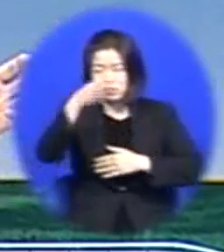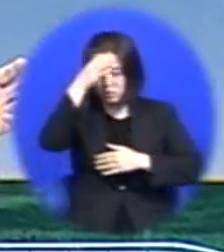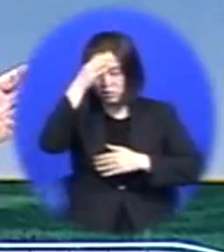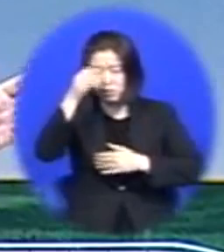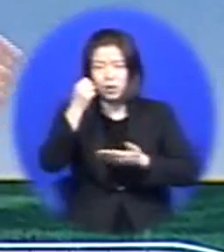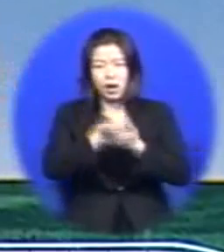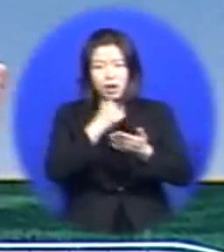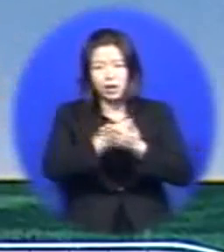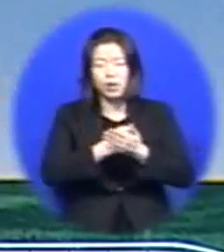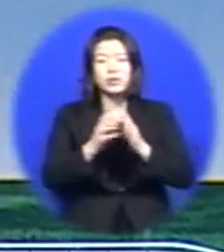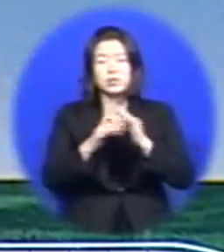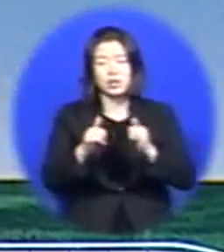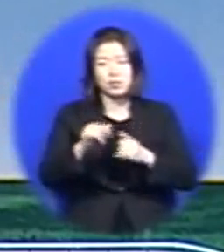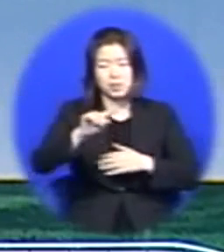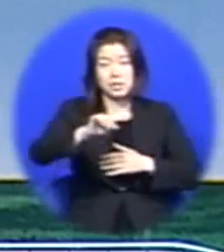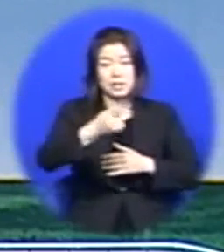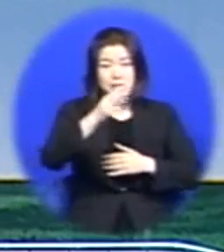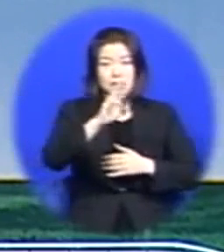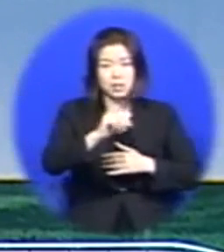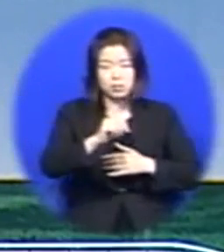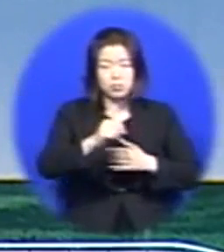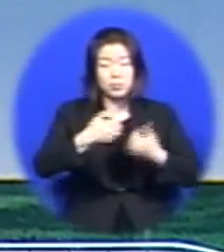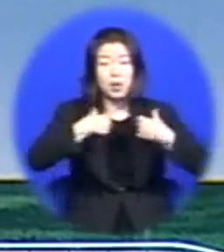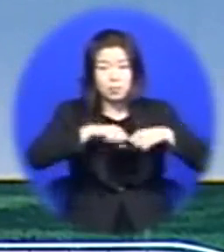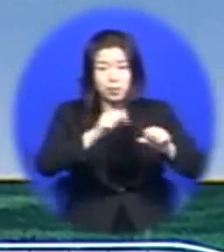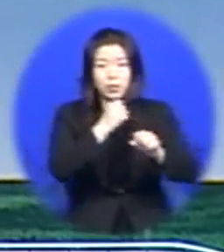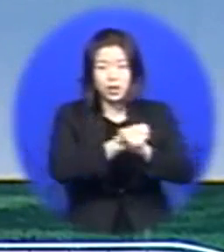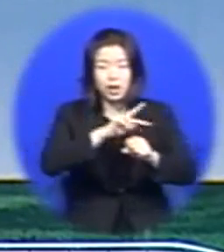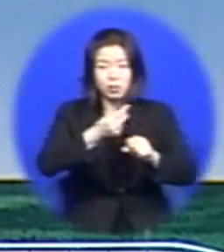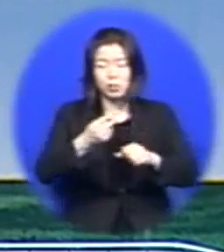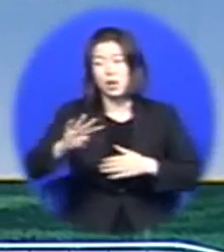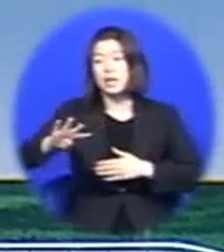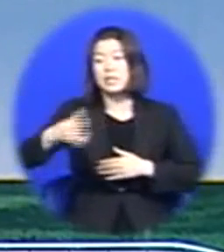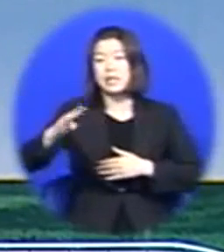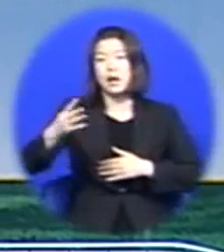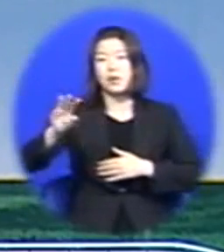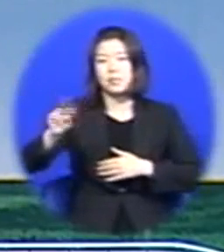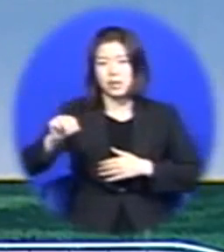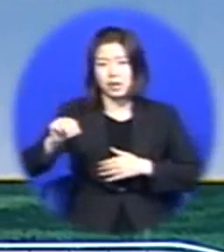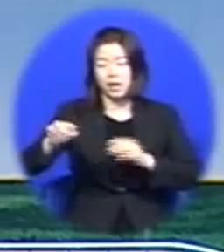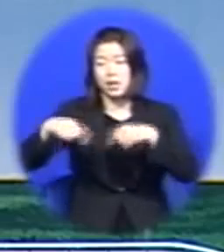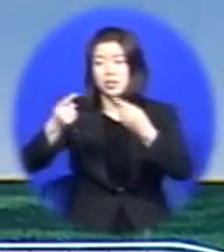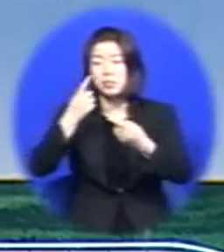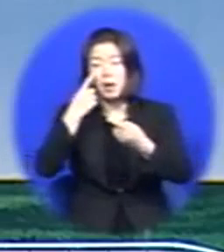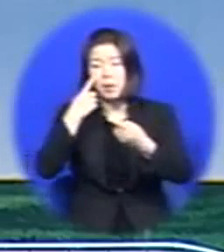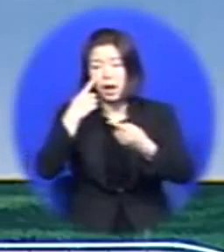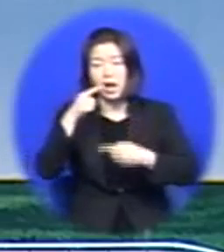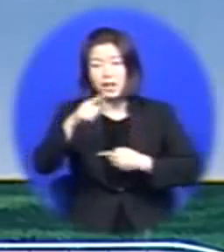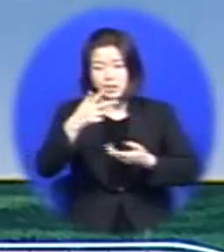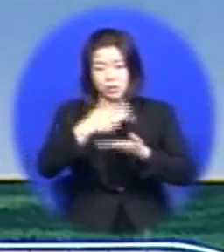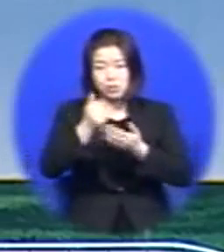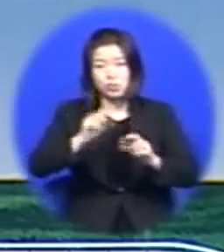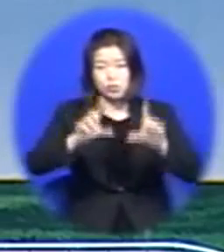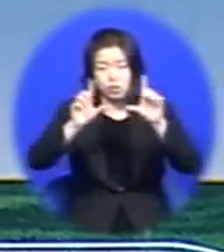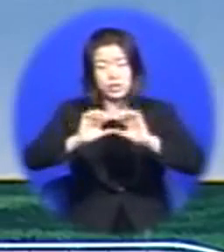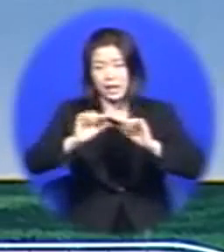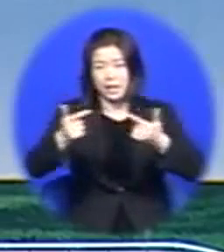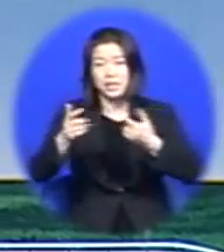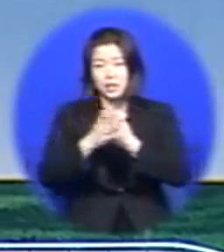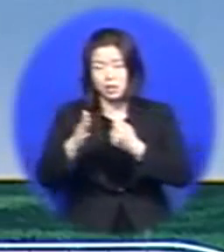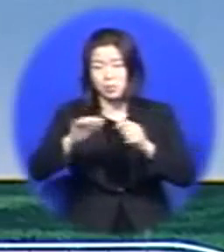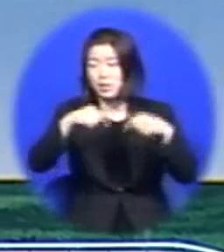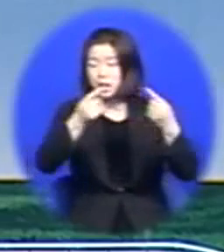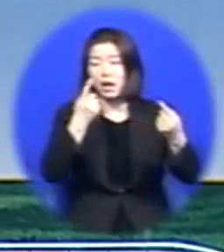생각하는 사람이 그럼 100m는 출전을 안 한다 하더라도 400m를 출전하라. 그날은 주일이 아니니까.